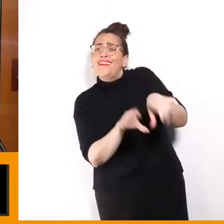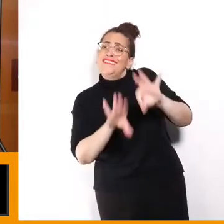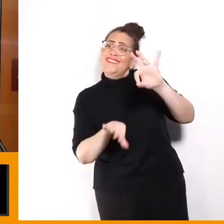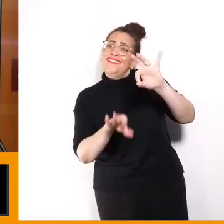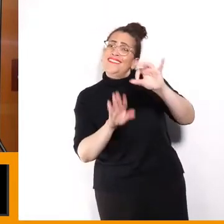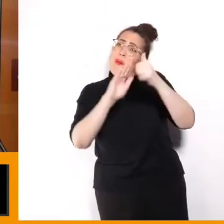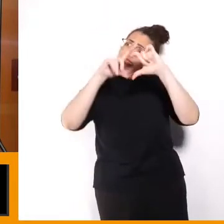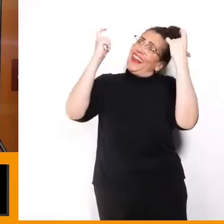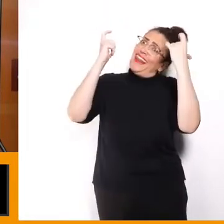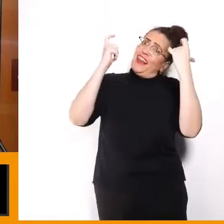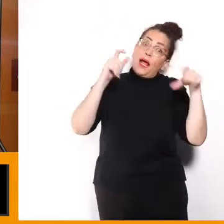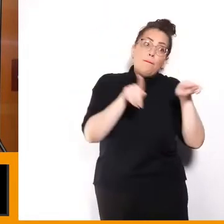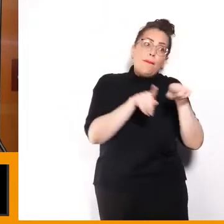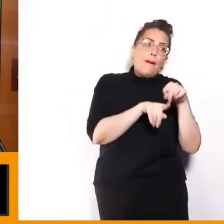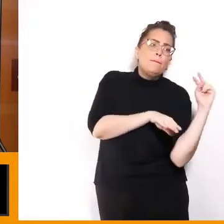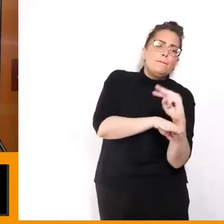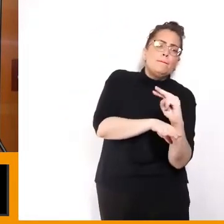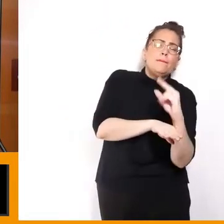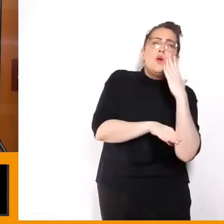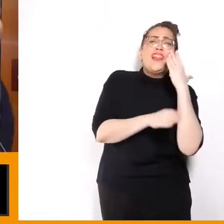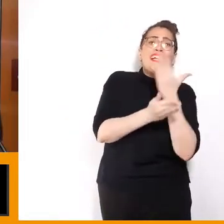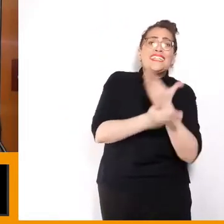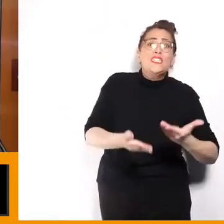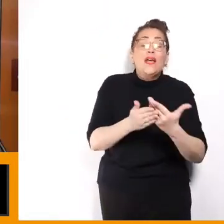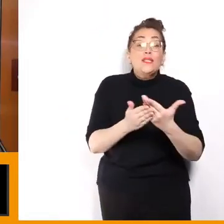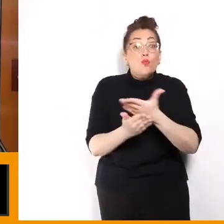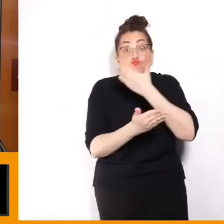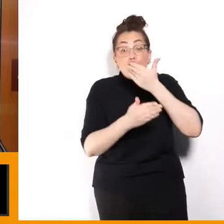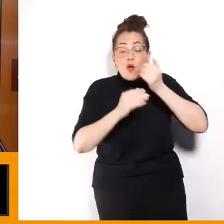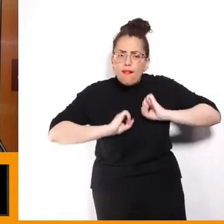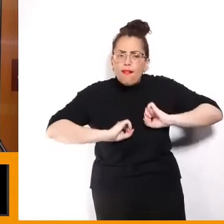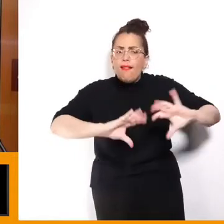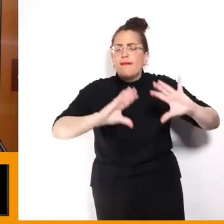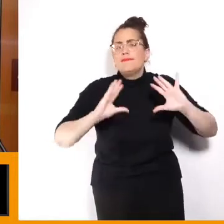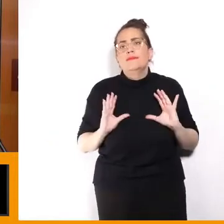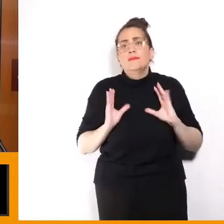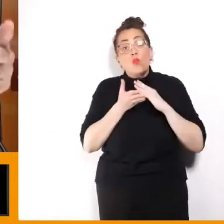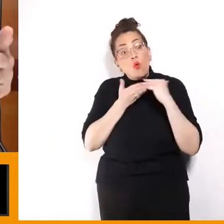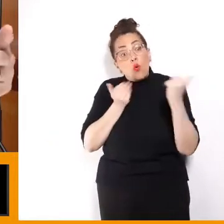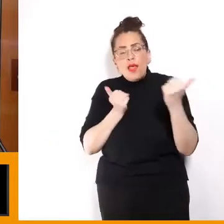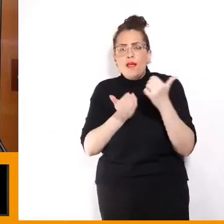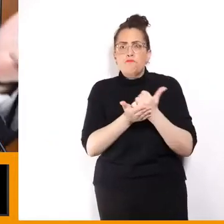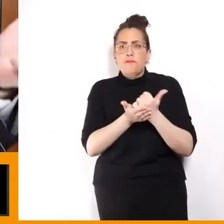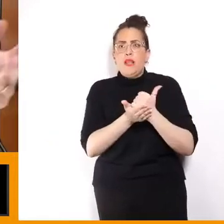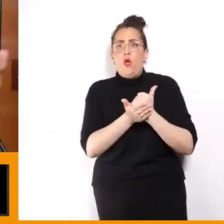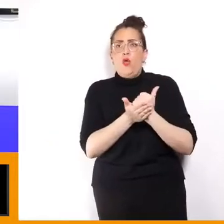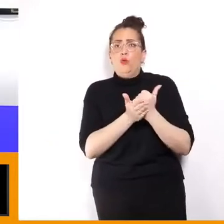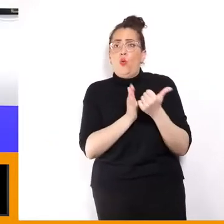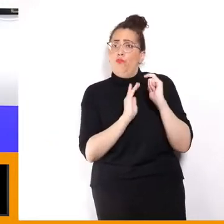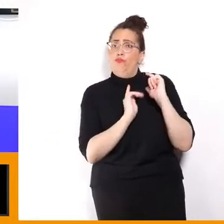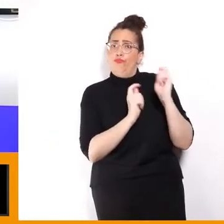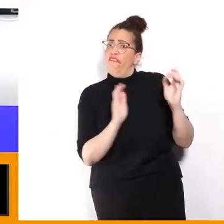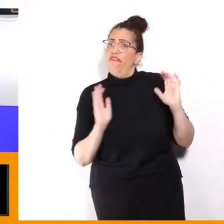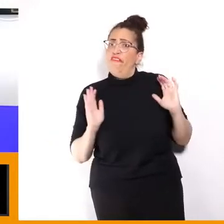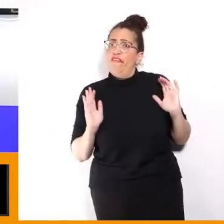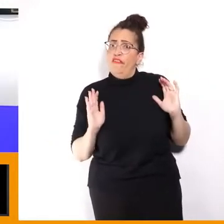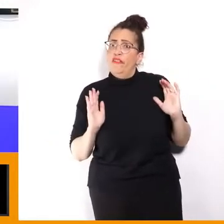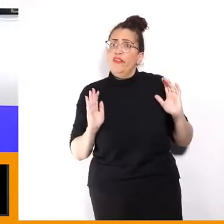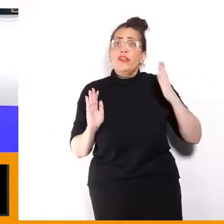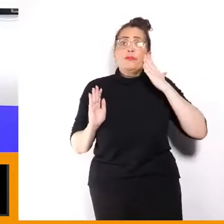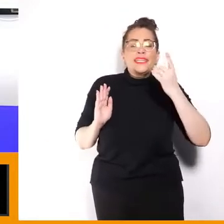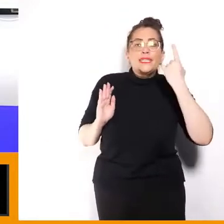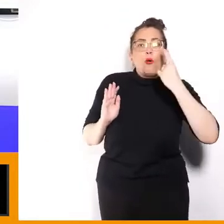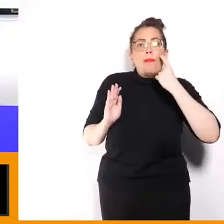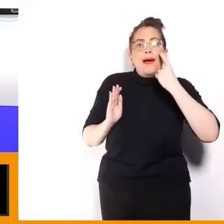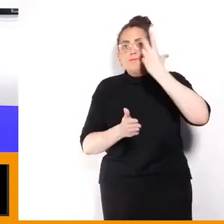proximité, et donc ça vous donne là la capacité réelle de piloter, de voir éventuellement ce qu'il faut faire évoluer, et puis en même temps, de pointer les manques avec des